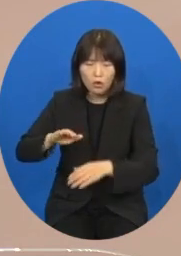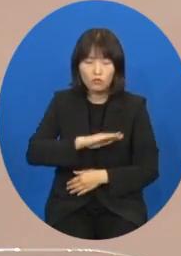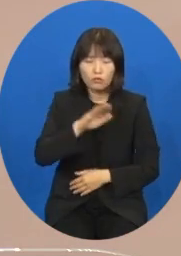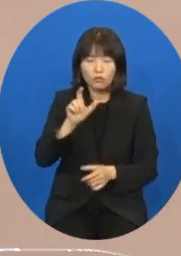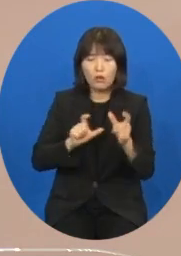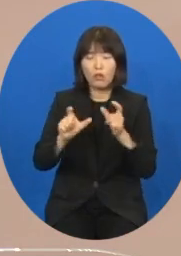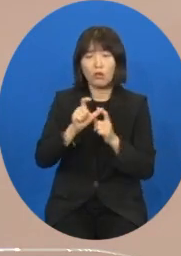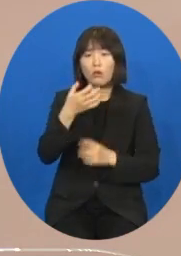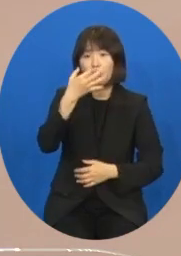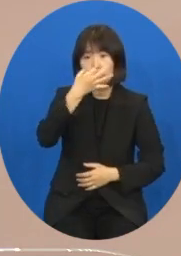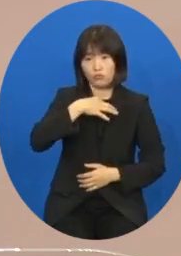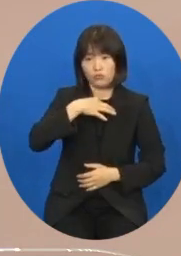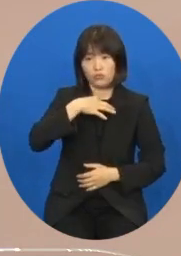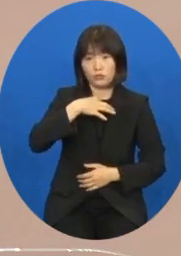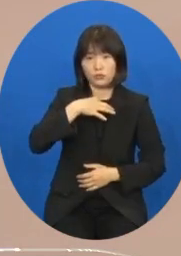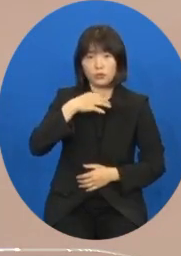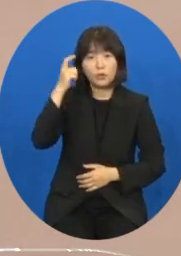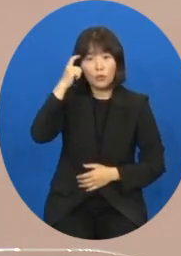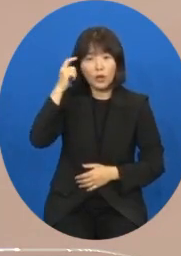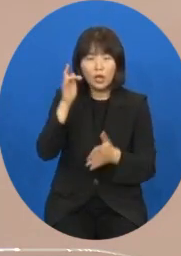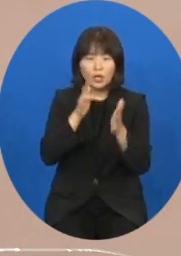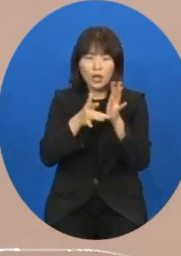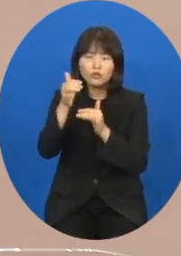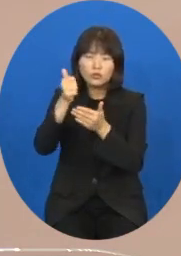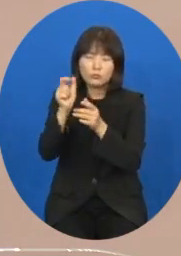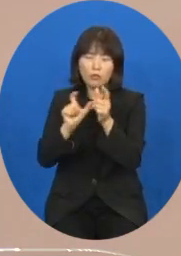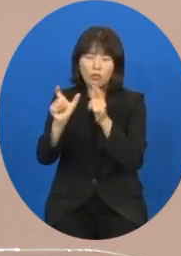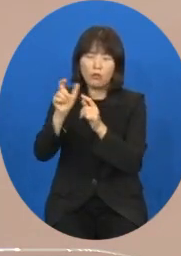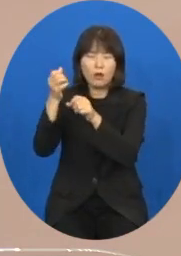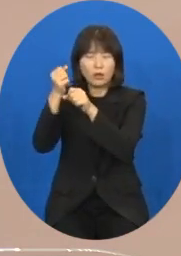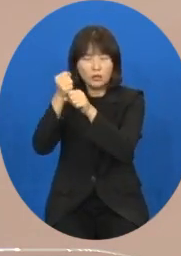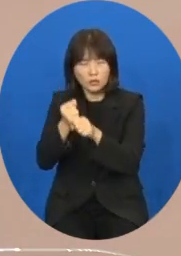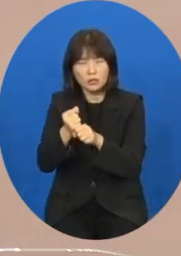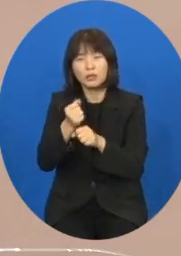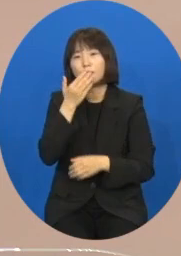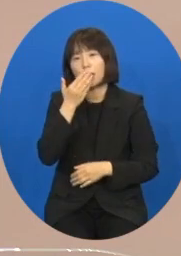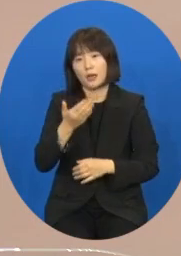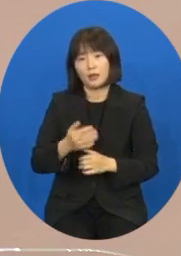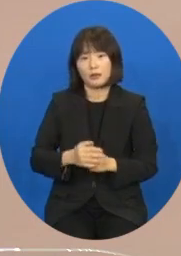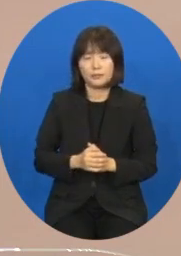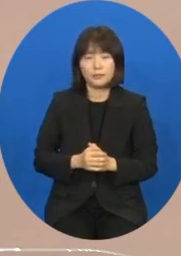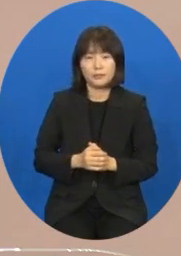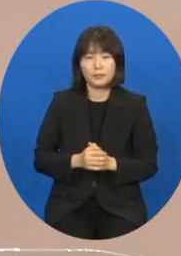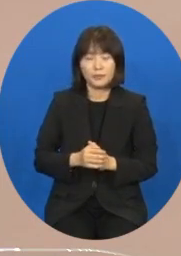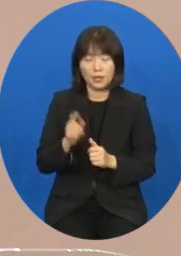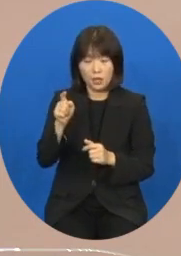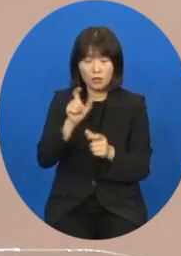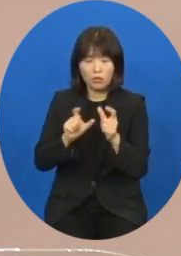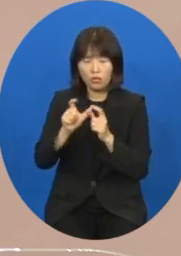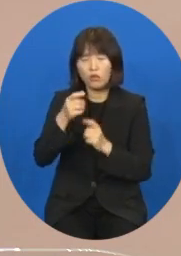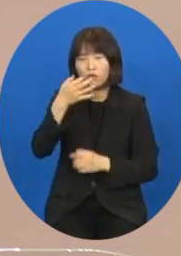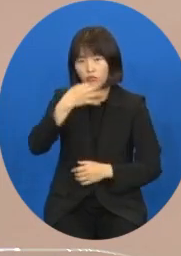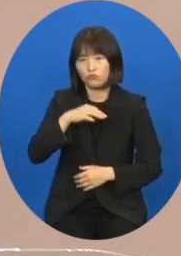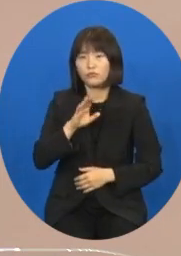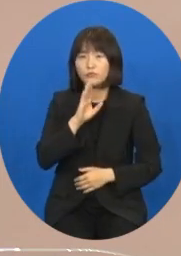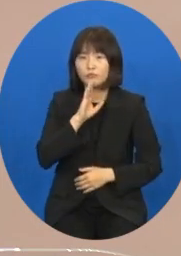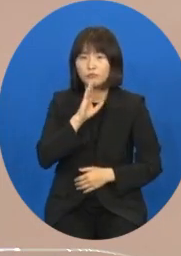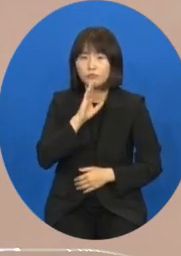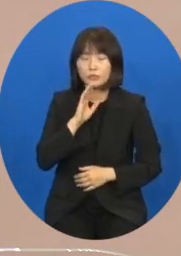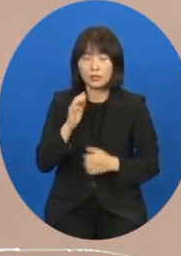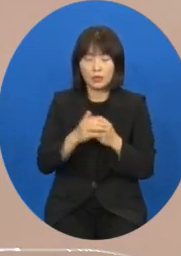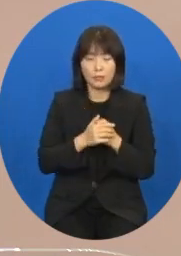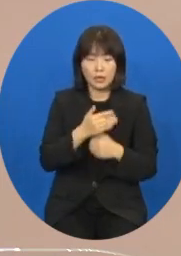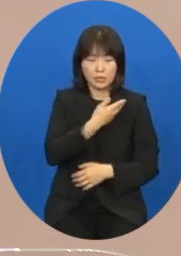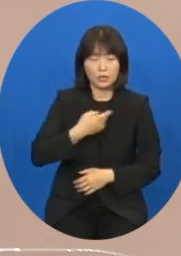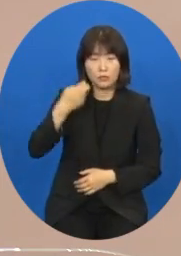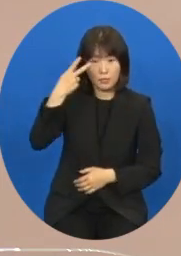유익해요. 예수님을 더 의지할 수 있게 되니까 그게 더 유익하다고. 사도 바울이 그 사실을